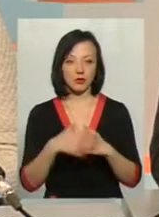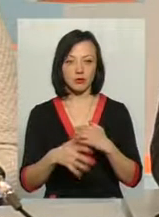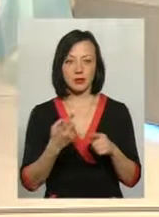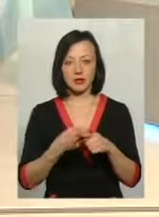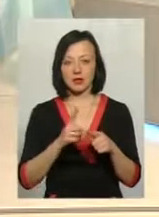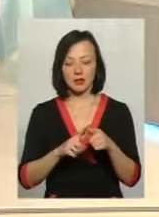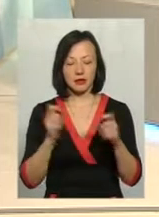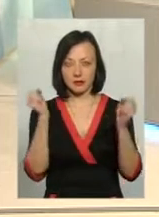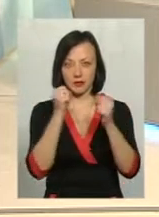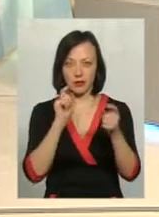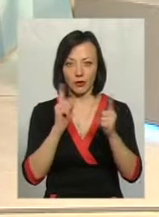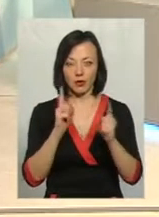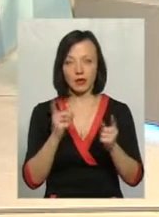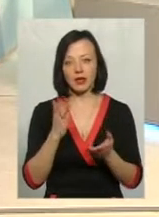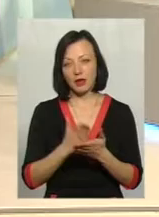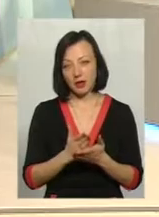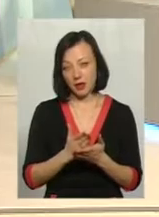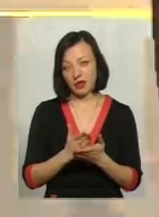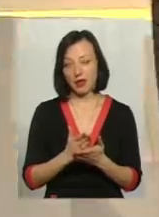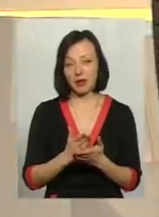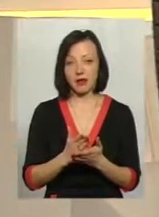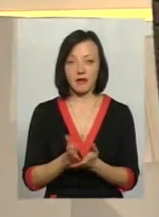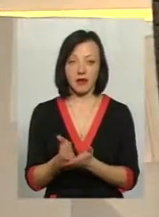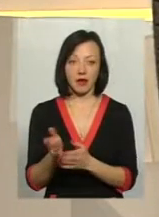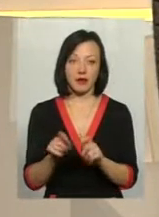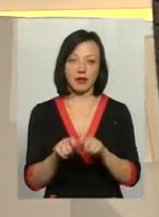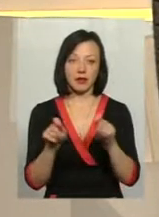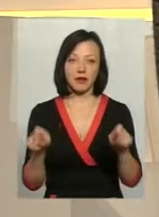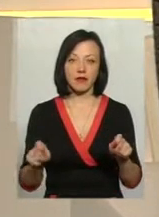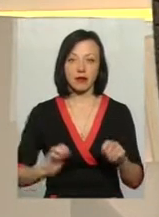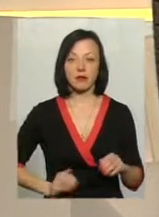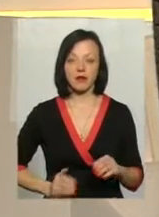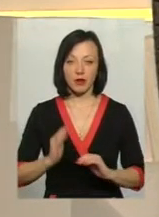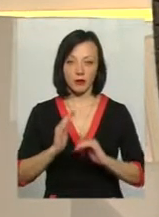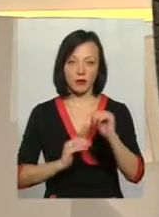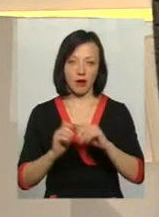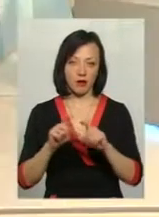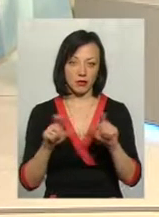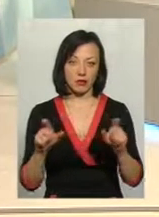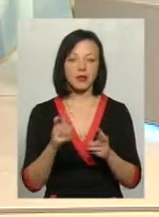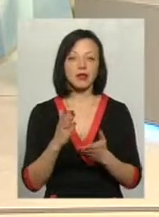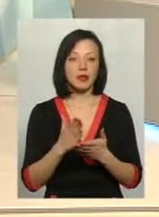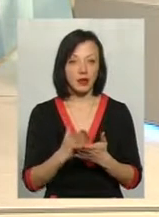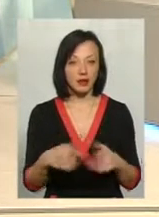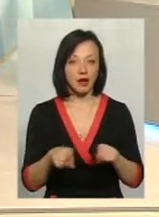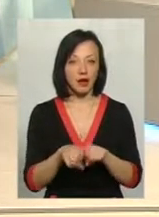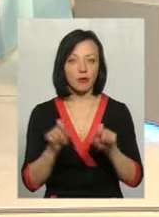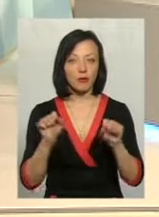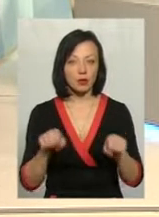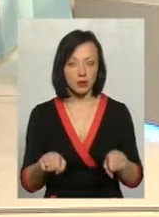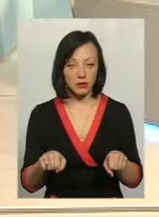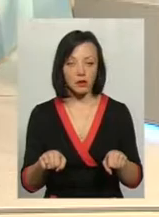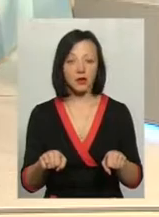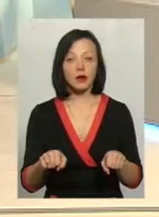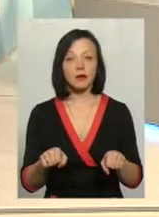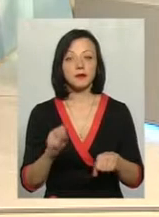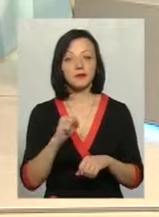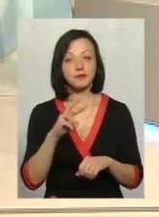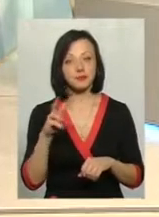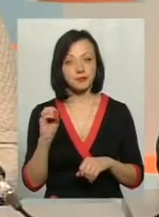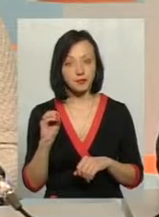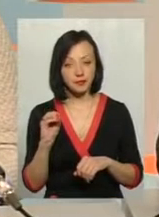нонсенс просто. Є варіант йти відкривати приватну практику, в нас є можливість зараз. Така можливість є відкривати приватну практику,